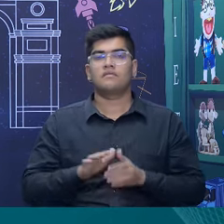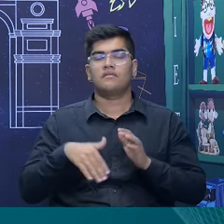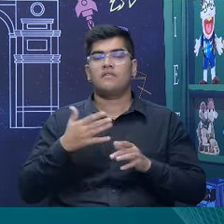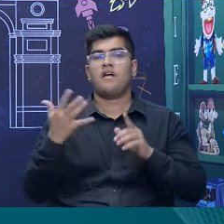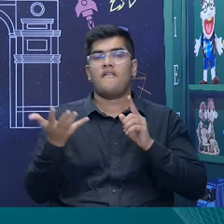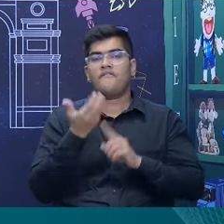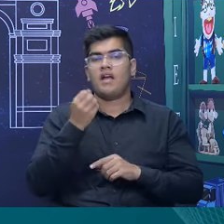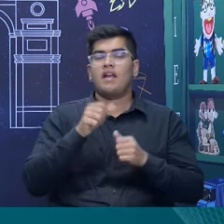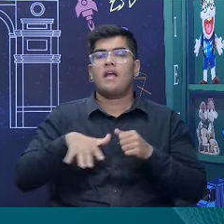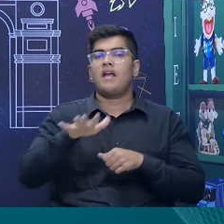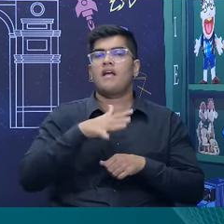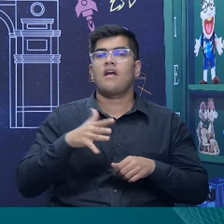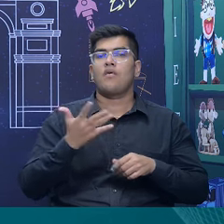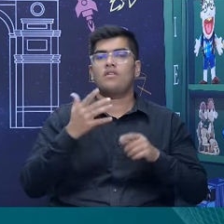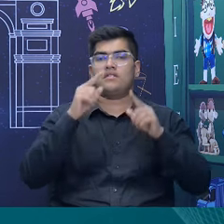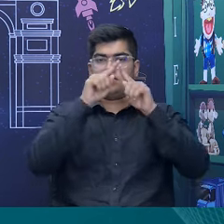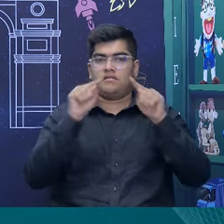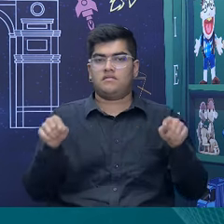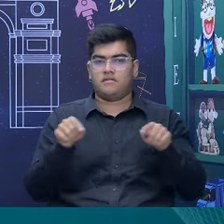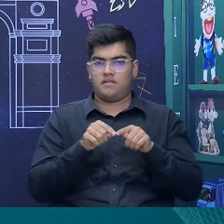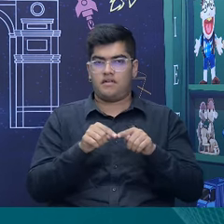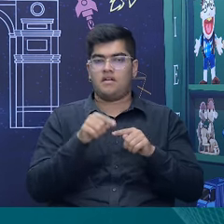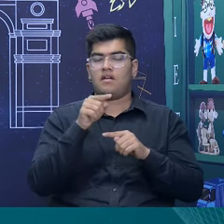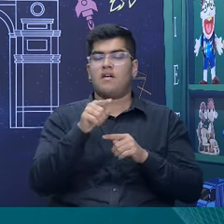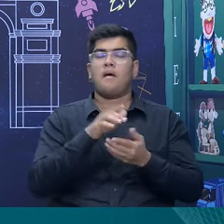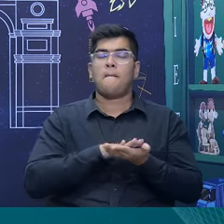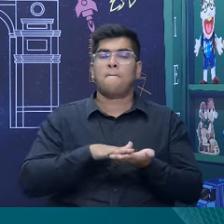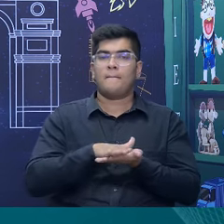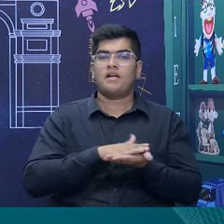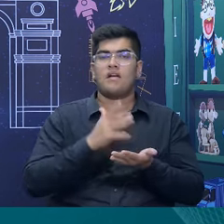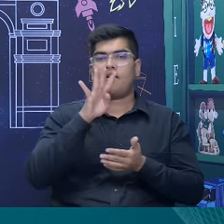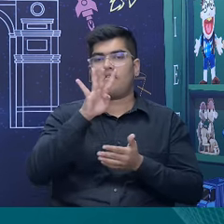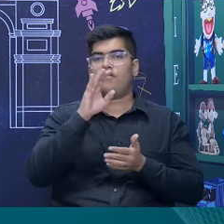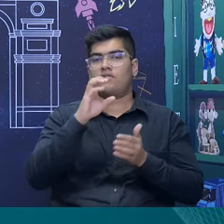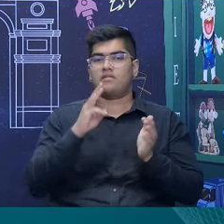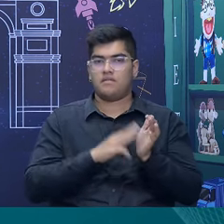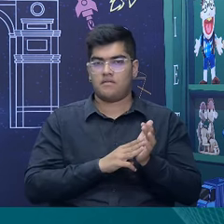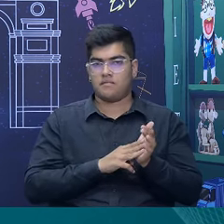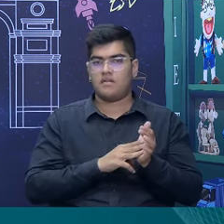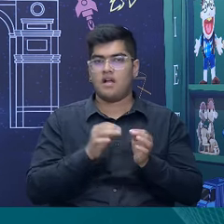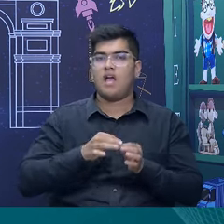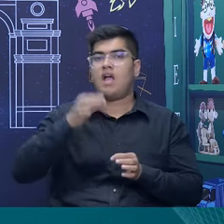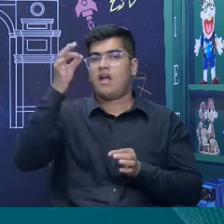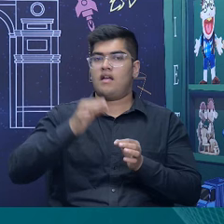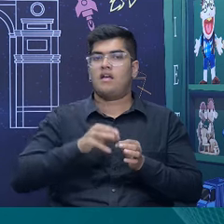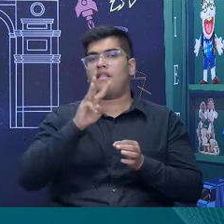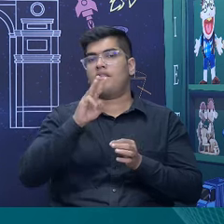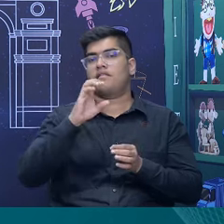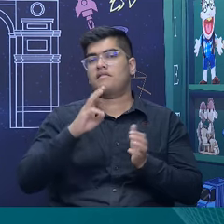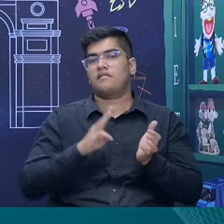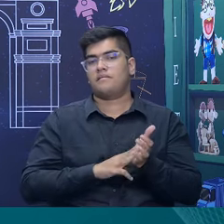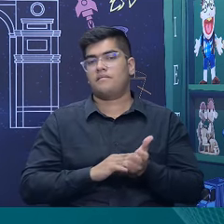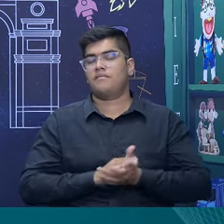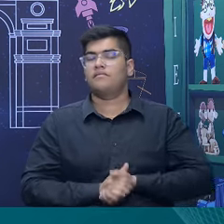ऑफ द राइट एंगल ट्रायंगल बेस 4 सेंटीमीटर एंड हाइट 3 सेंटीमीटर